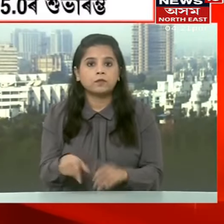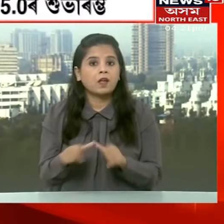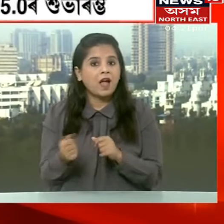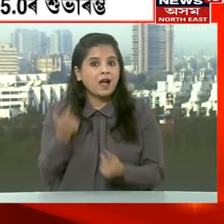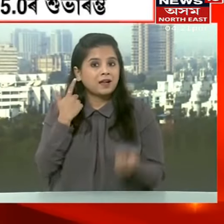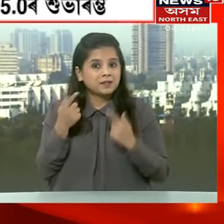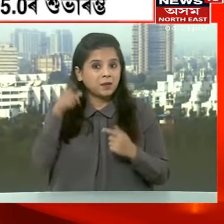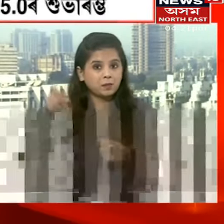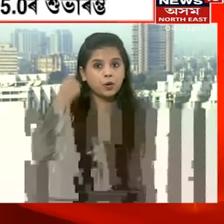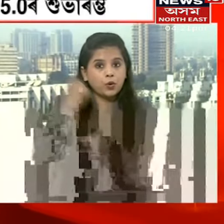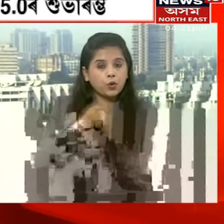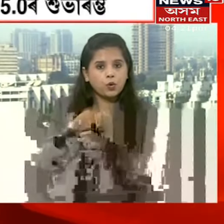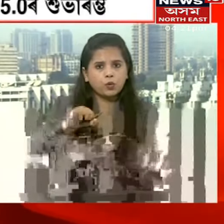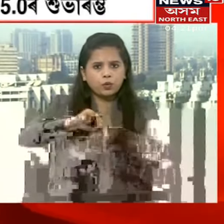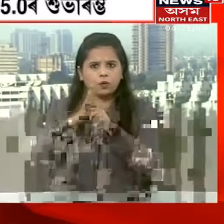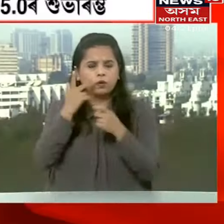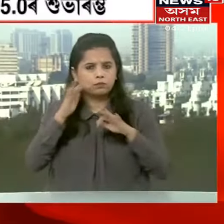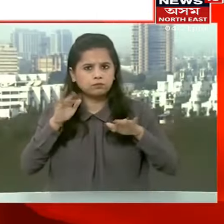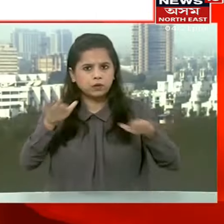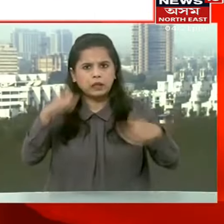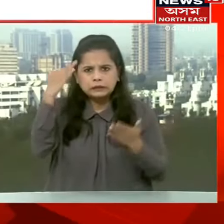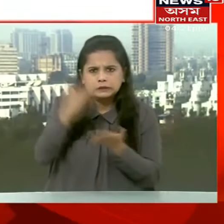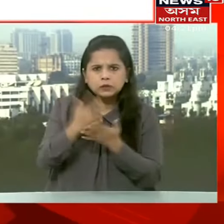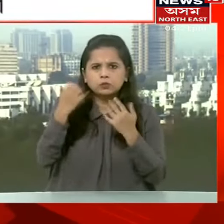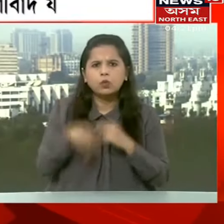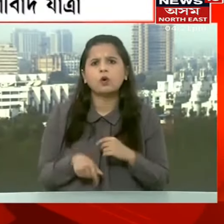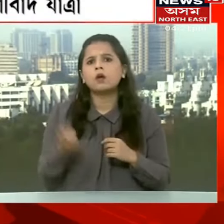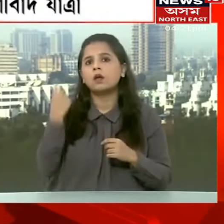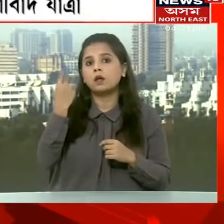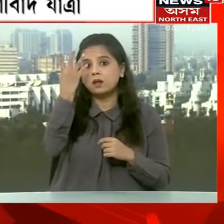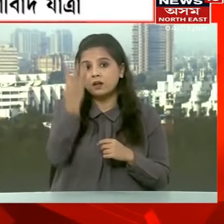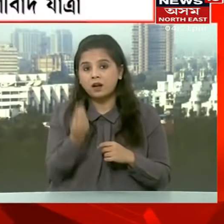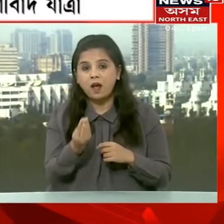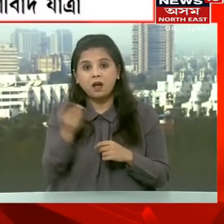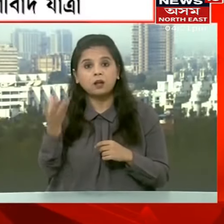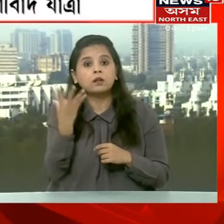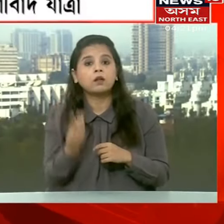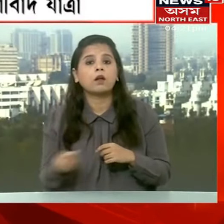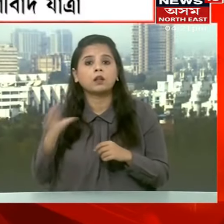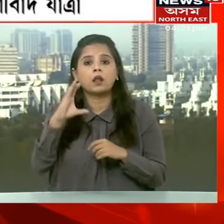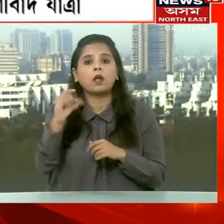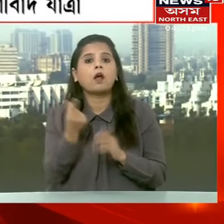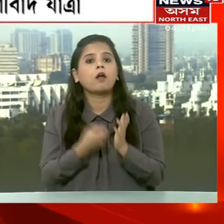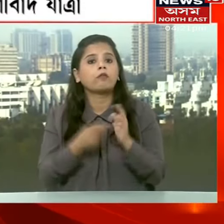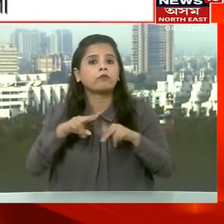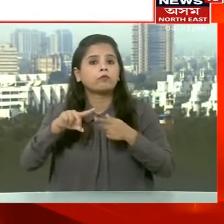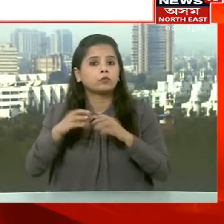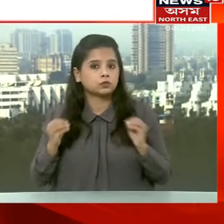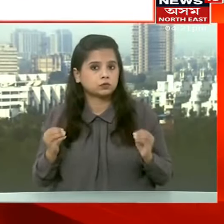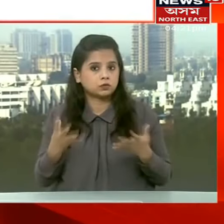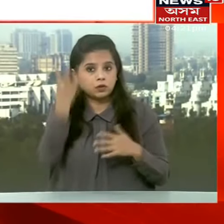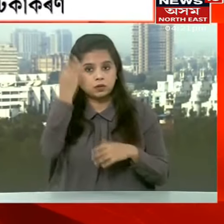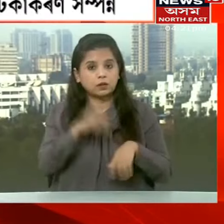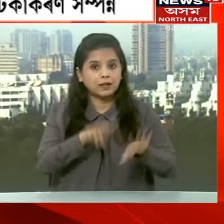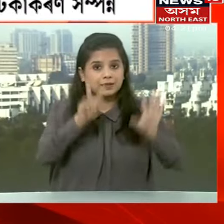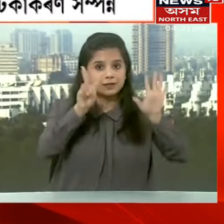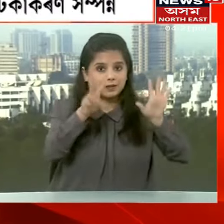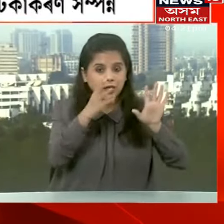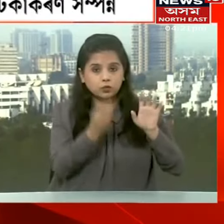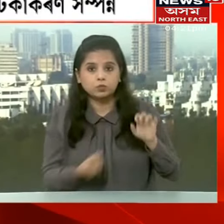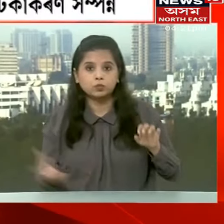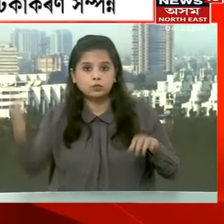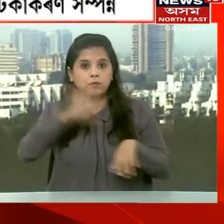असम सरकार ने कोविड संक्रमण के प्रसार को रोकने के लिए राज्य में कल शाम से रात्रि कर्फ्यू लगाया है। रात्रि कर्फ्यू शाम 7 बजे से